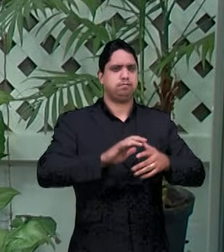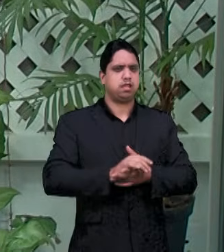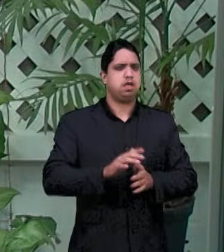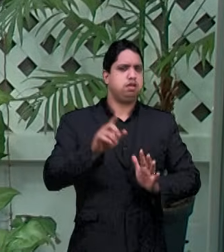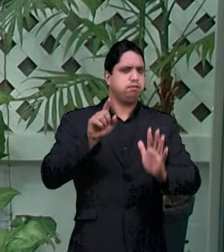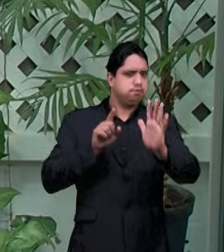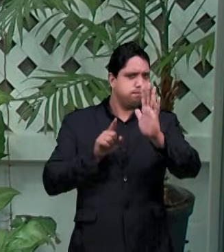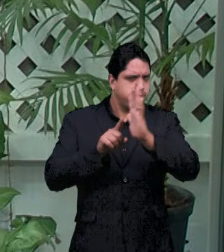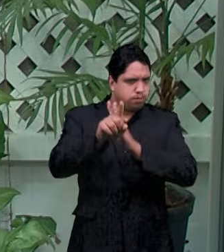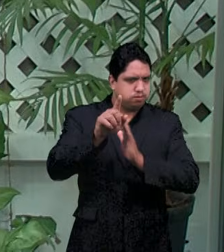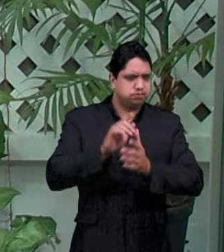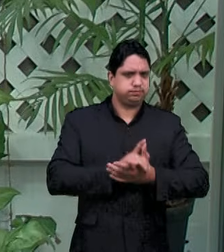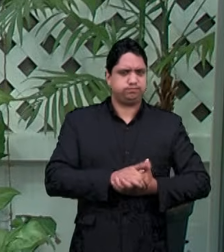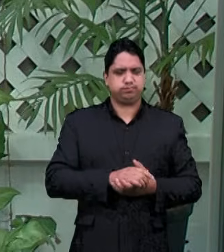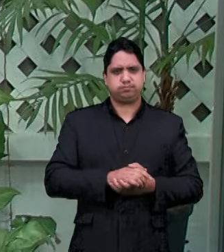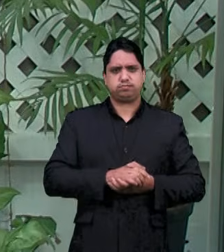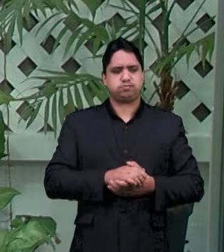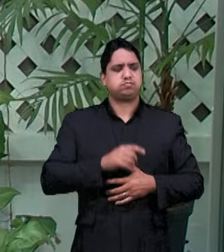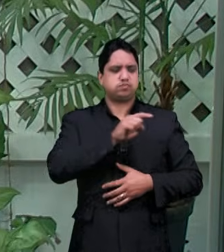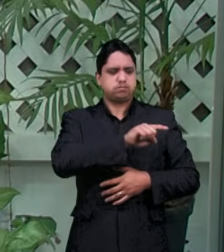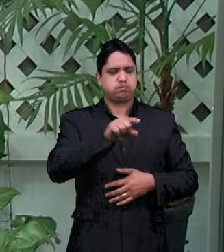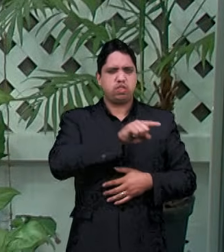perles,